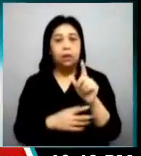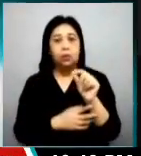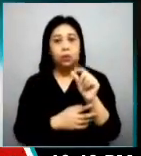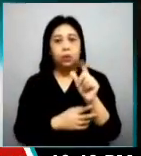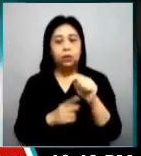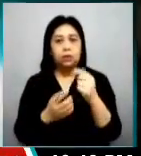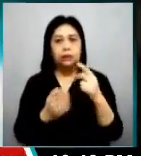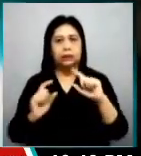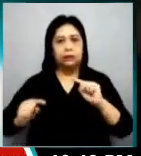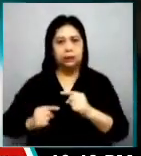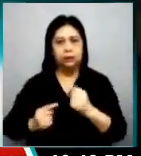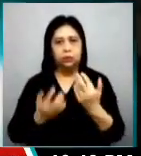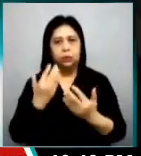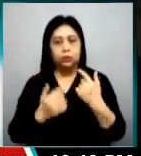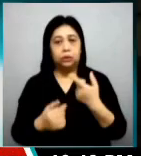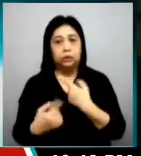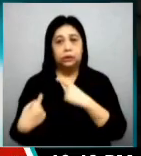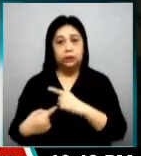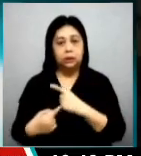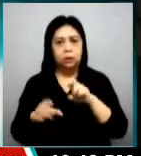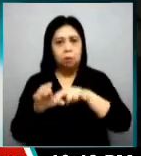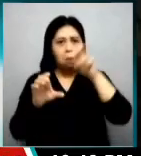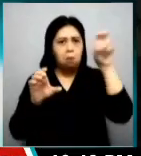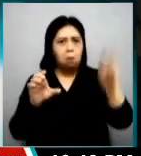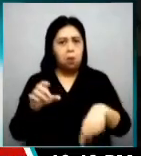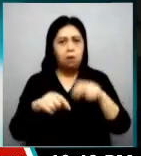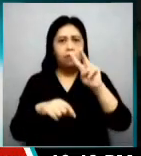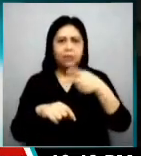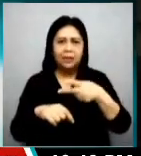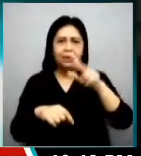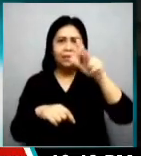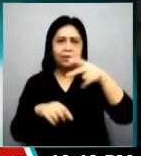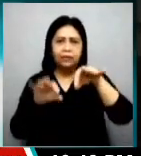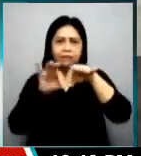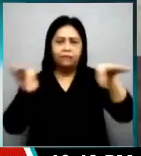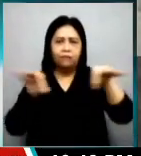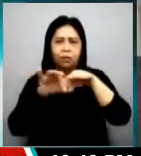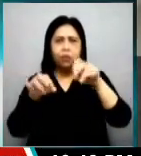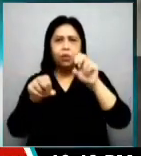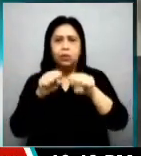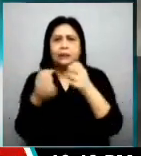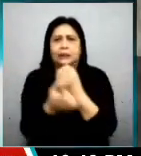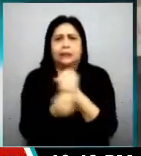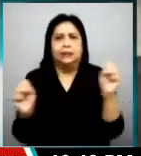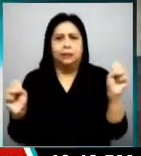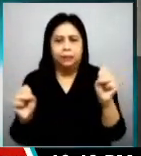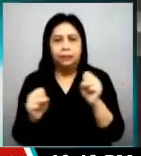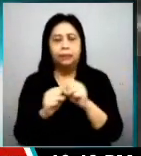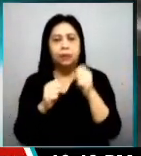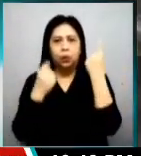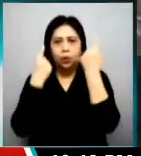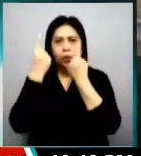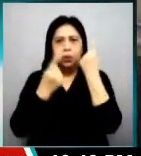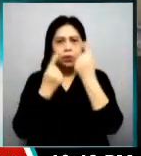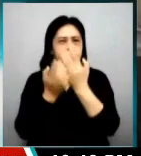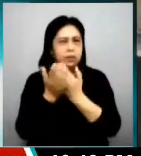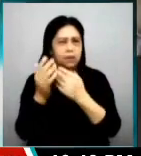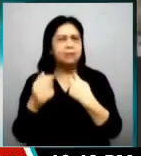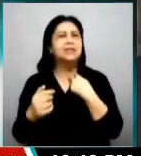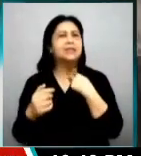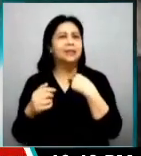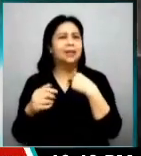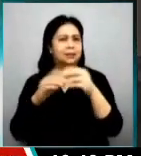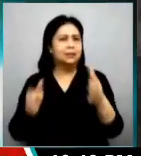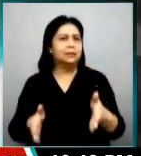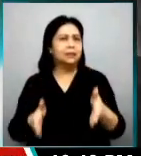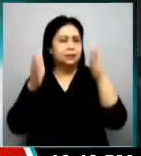mga nasugatan tumalon mula sa ikalawa at ikatlong palapag para makaligtas. Pinangangambahang may ilan pang na-trap sa gusali. Inaalam